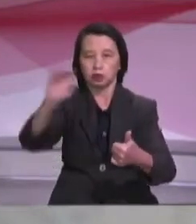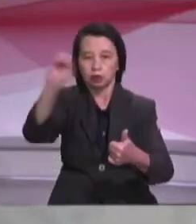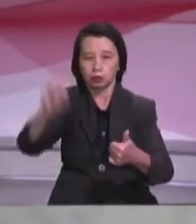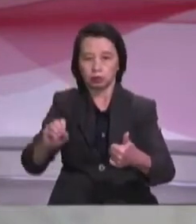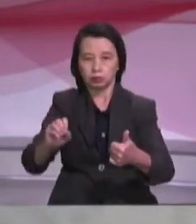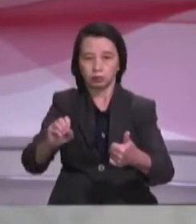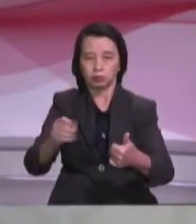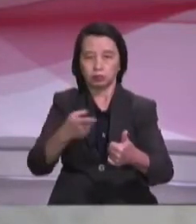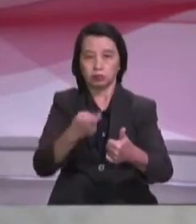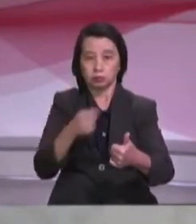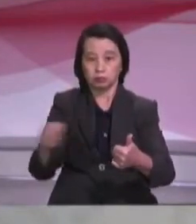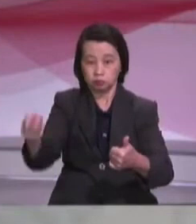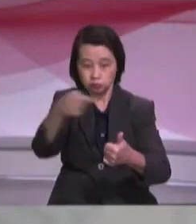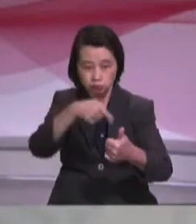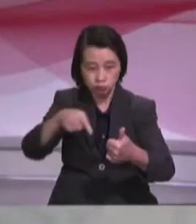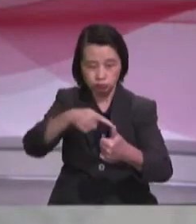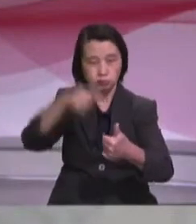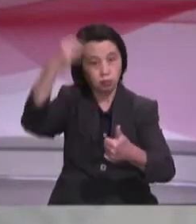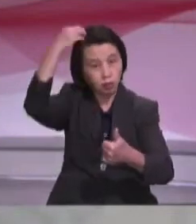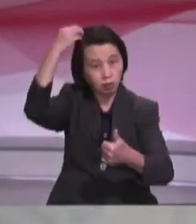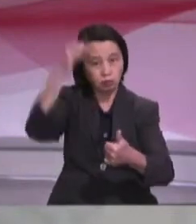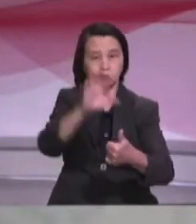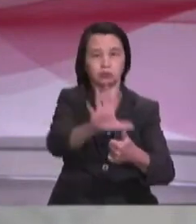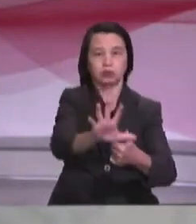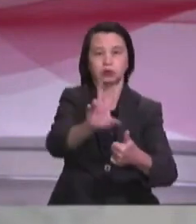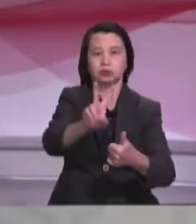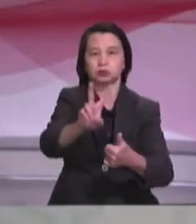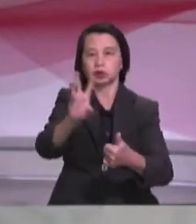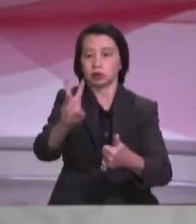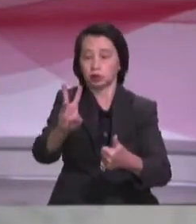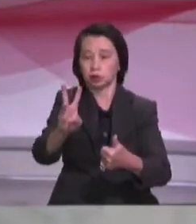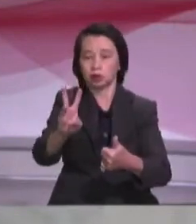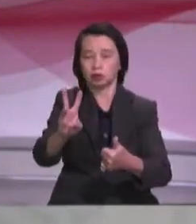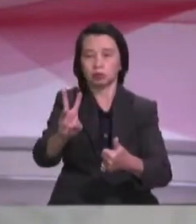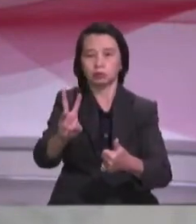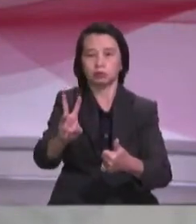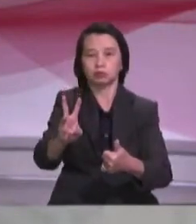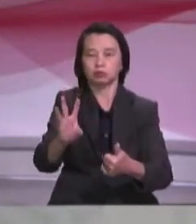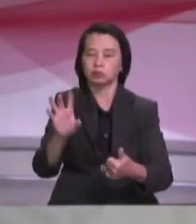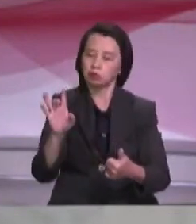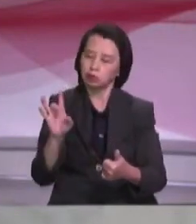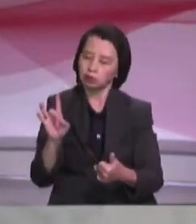30.5%. Daripada jumlah ini, sebanyak 526 kes iaitu